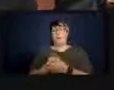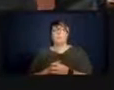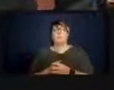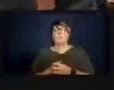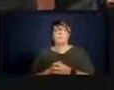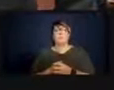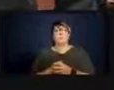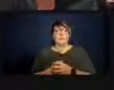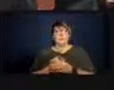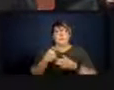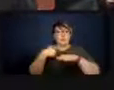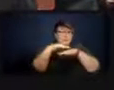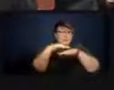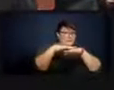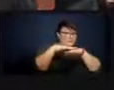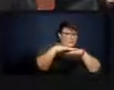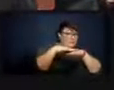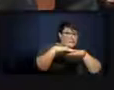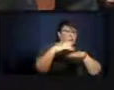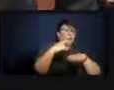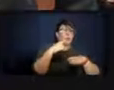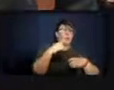وأيضا هنالك